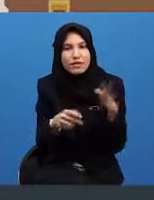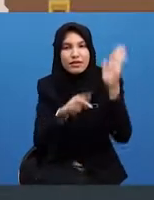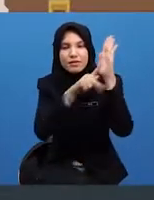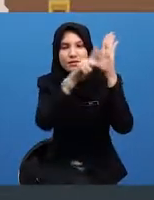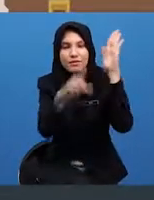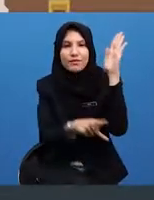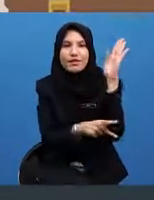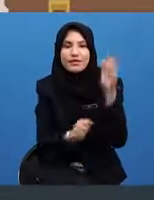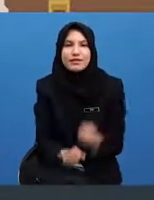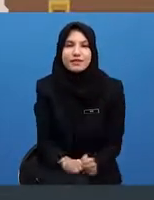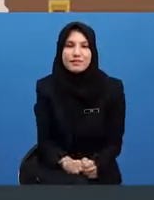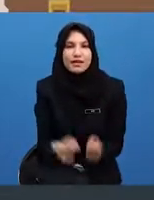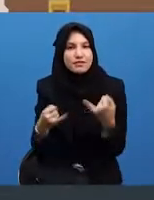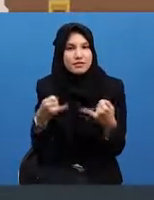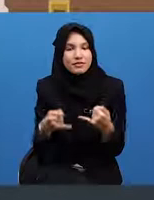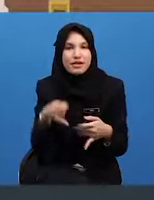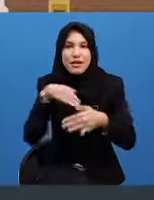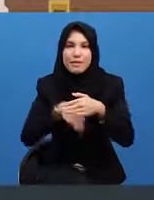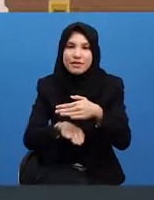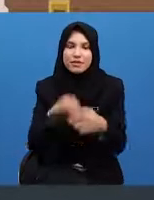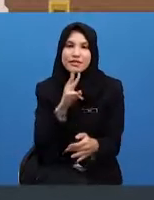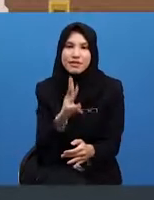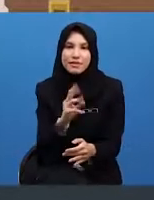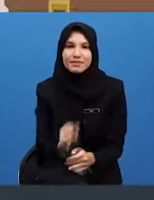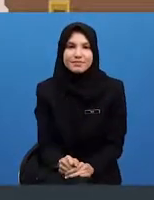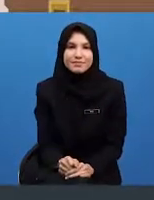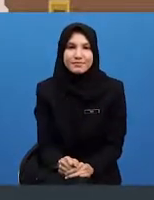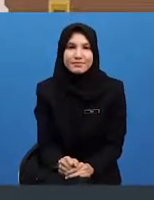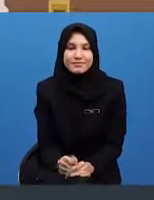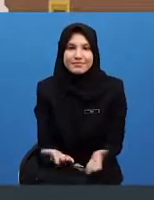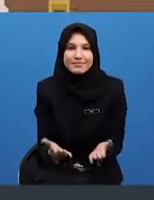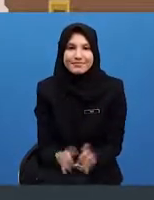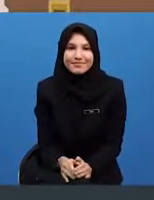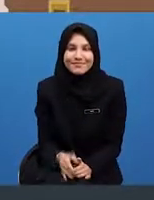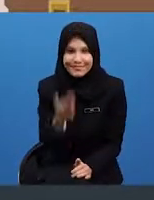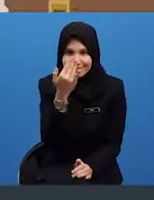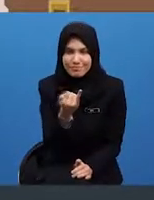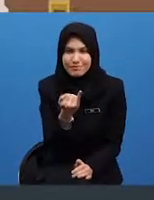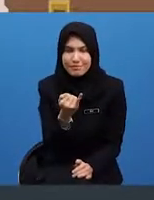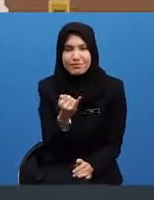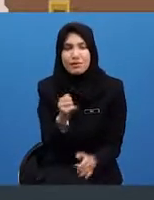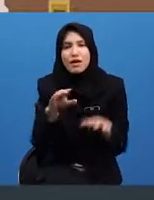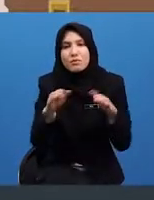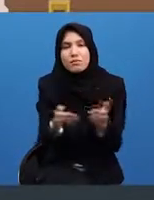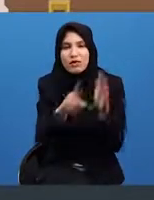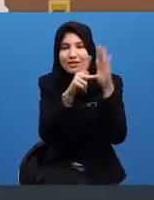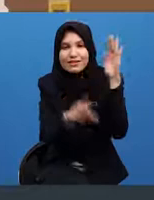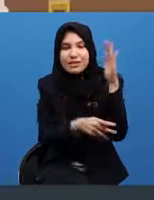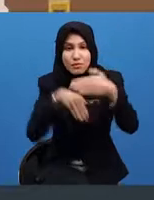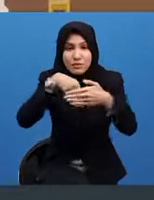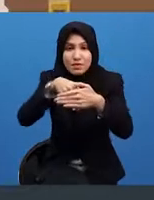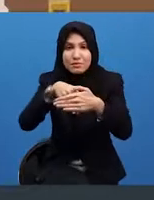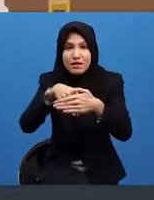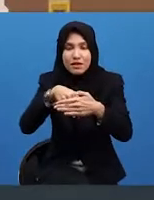bola sepak jika ia dimasukkan ke dalam air. Kenapa bola keranjang dan bola sepak timbul di